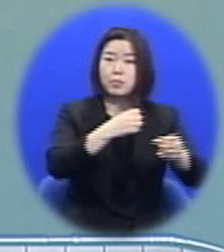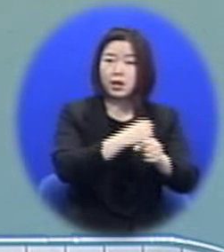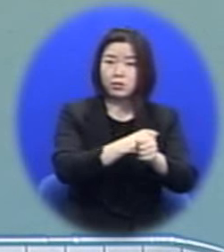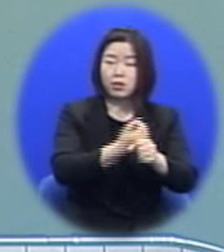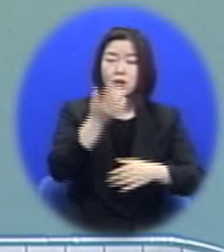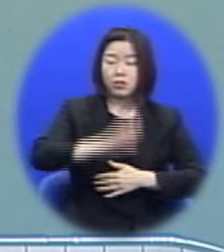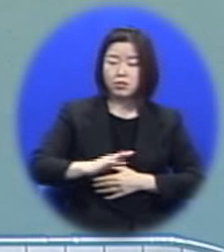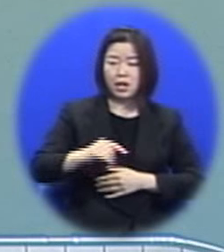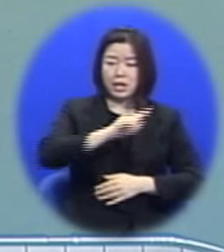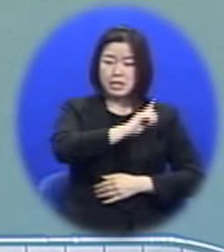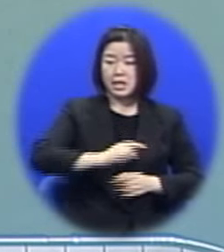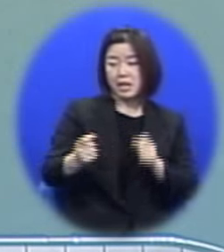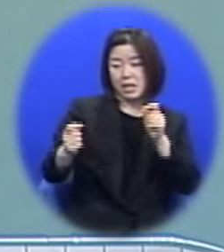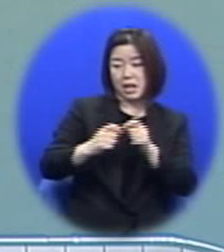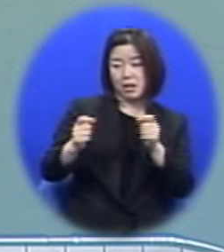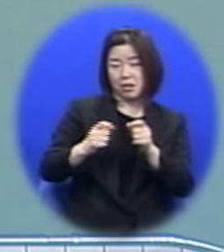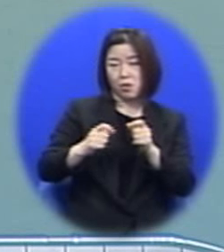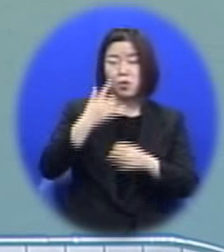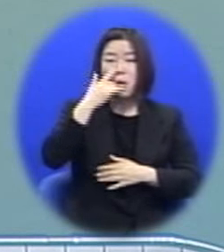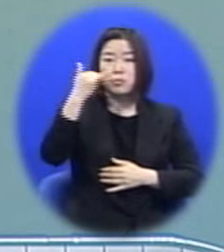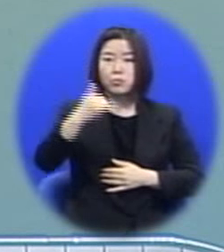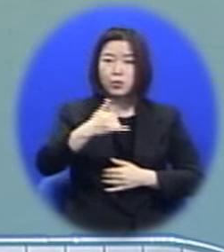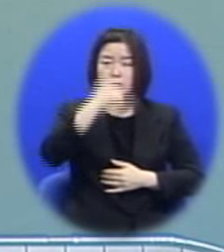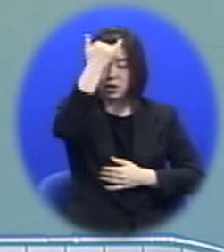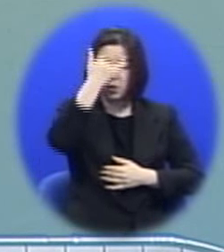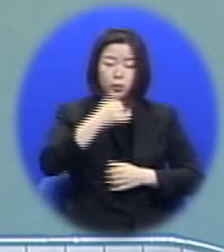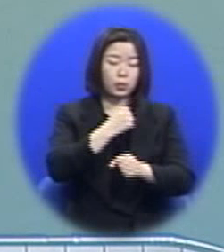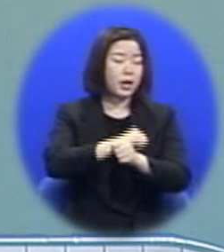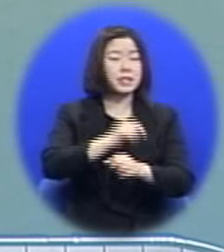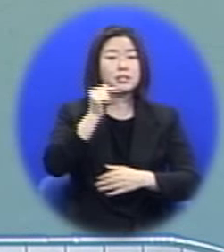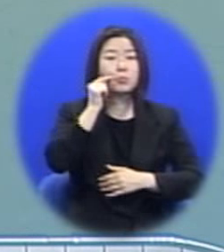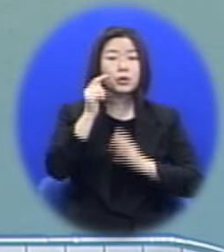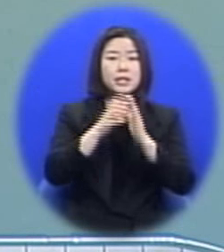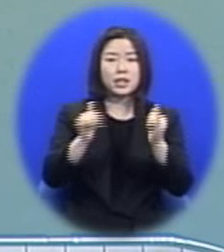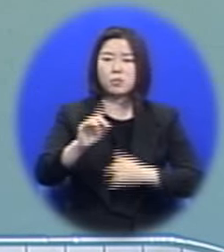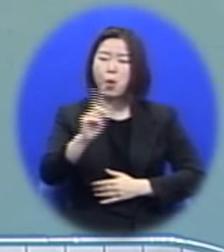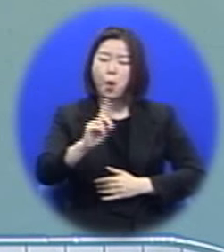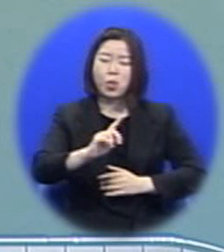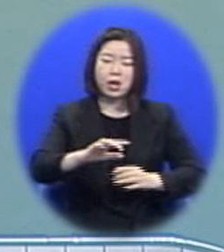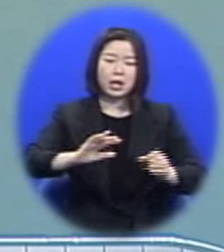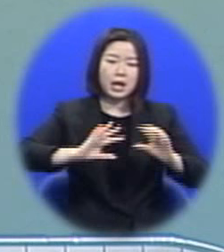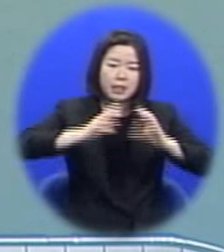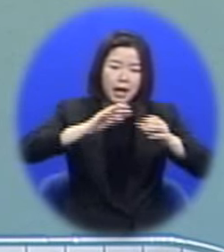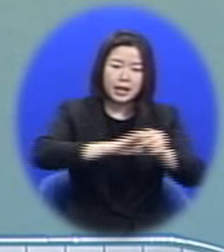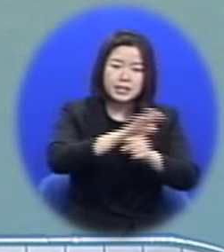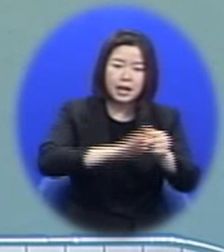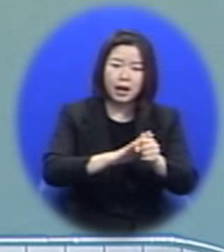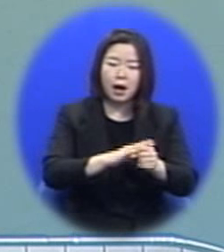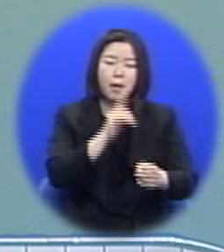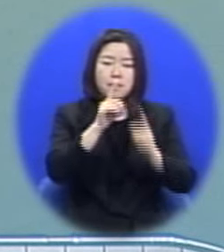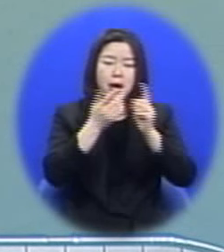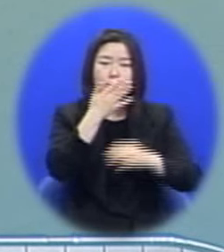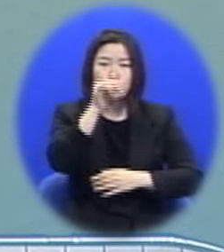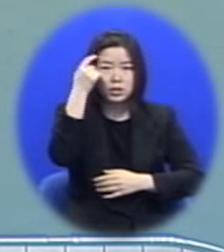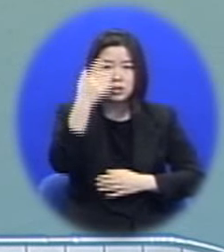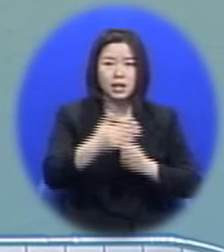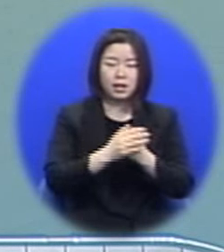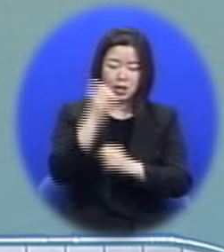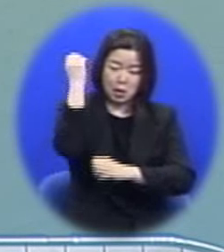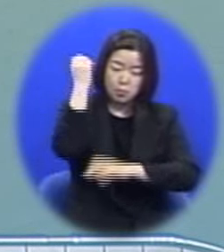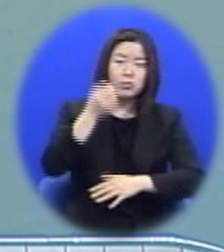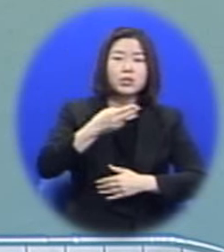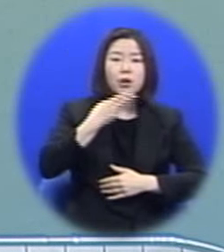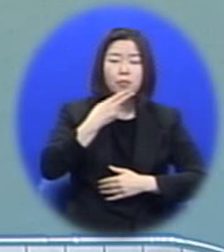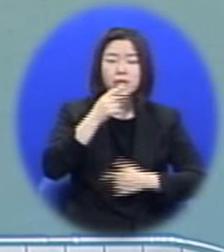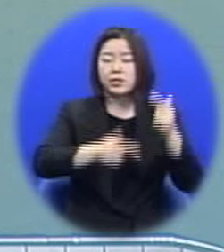가까운 부모에게 효도하지 못하는 사람이 어떻게 애국을 논할 수 있겠는가? 뿌리 없는 나무는 없다. 마찬가지로